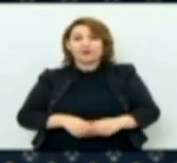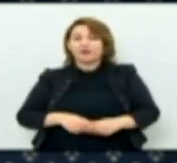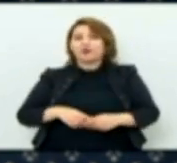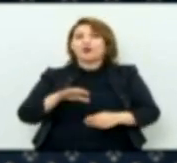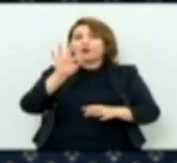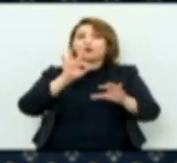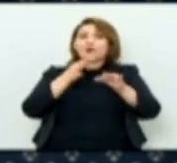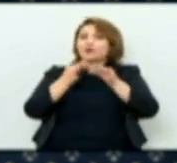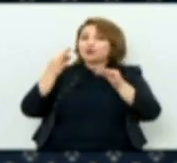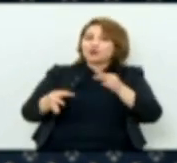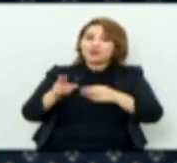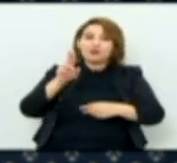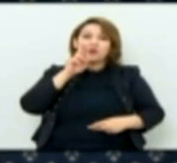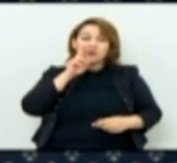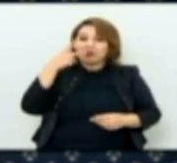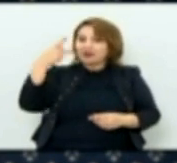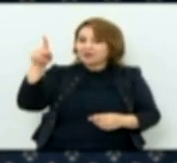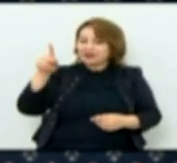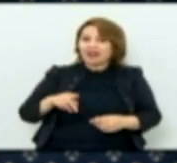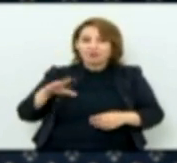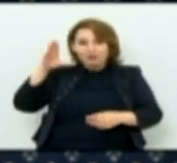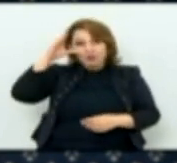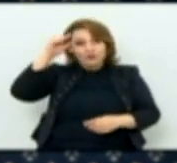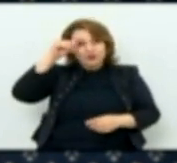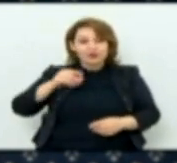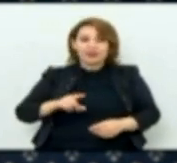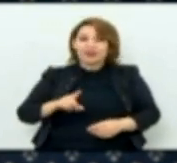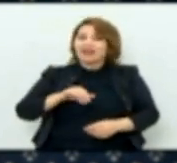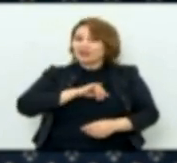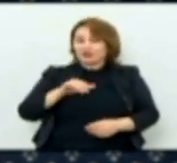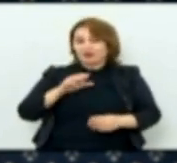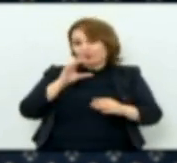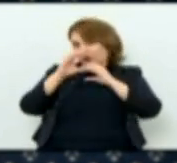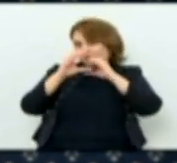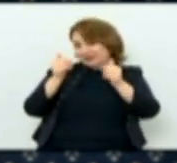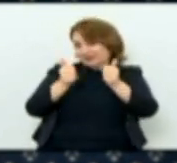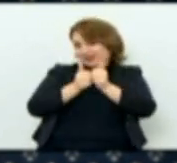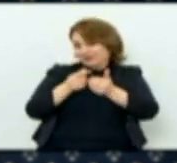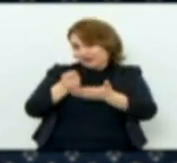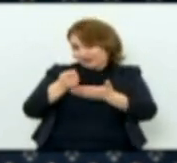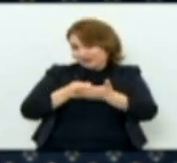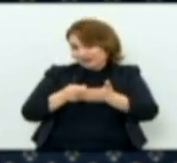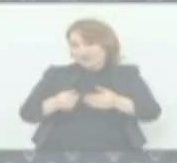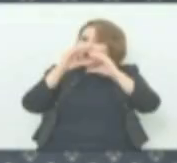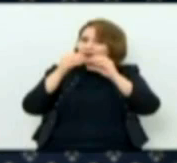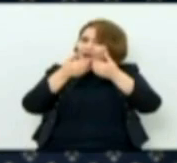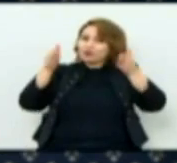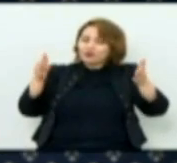الحلول لبعض المشاكل التي تتعلق بظروف المهنة، ولا أتحاور مع الكتاب والموظفين اللي يخدموا